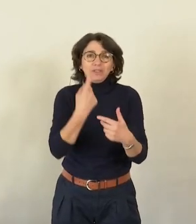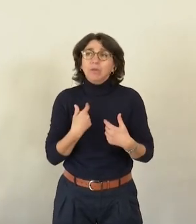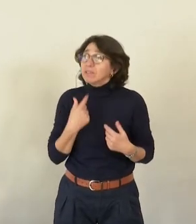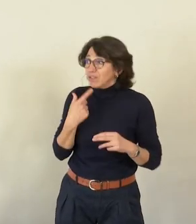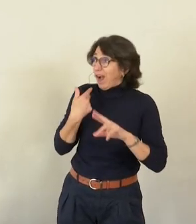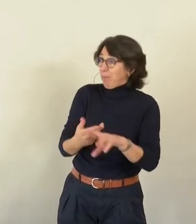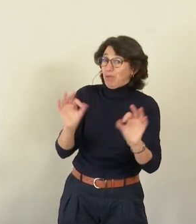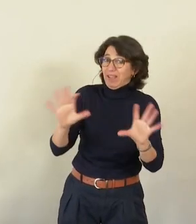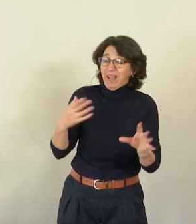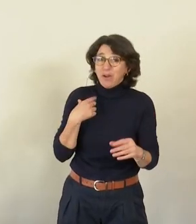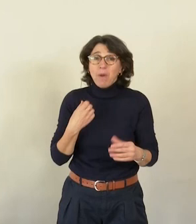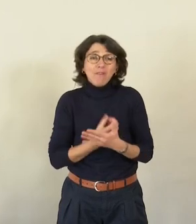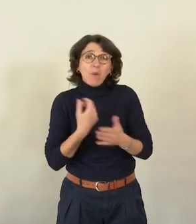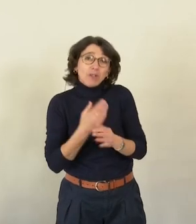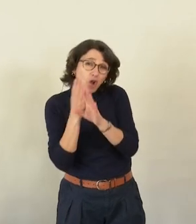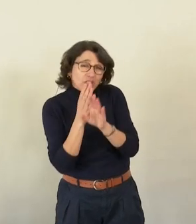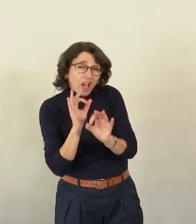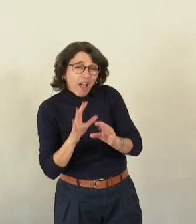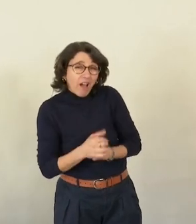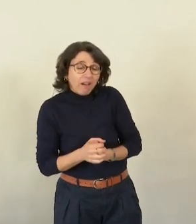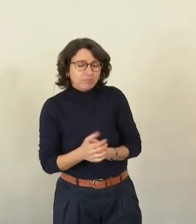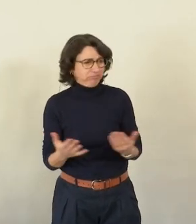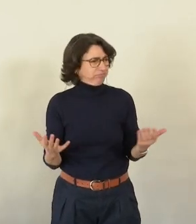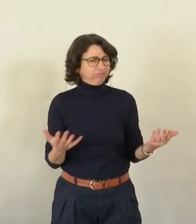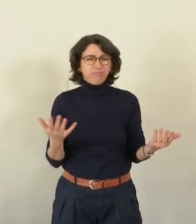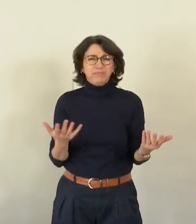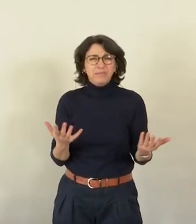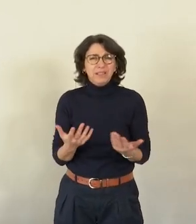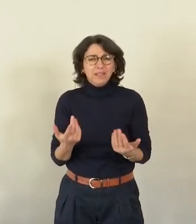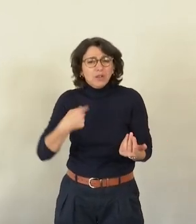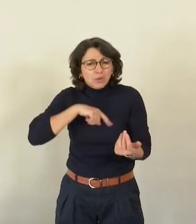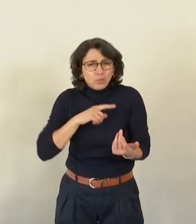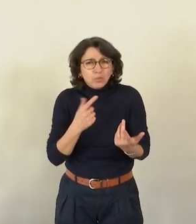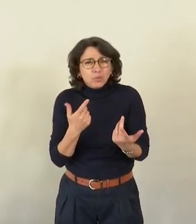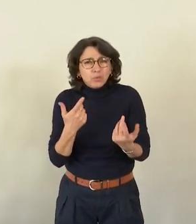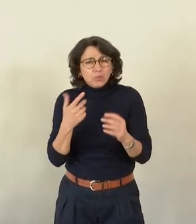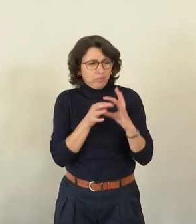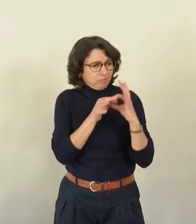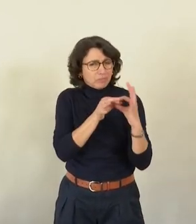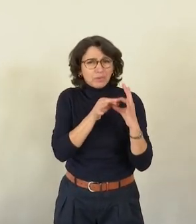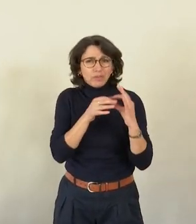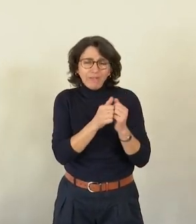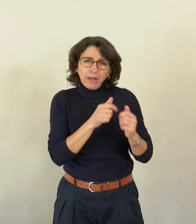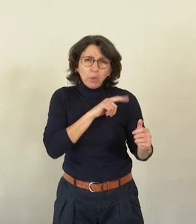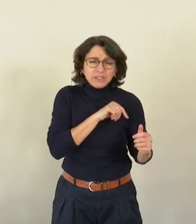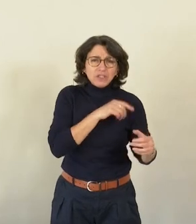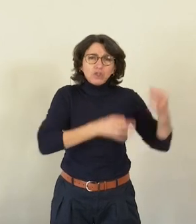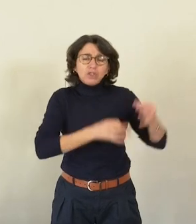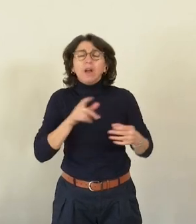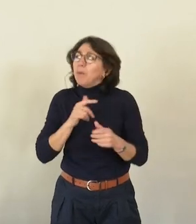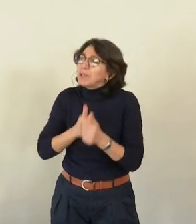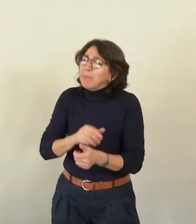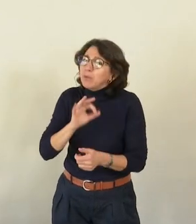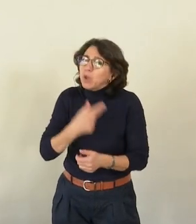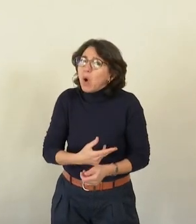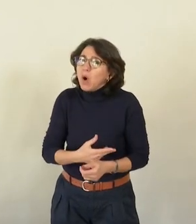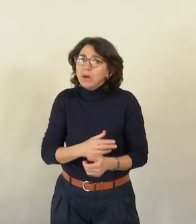information que j'ai caché il y a bah si en fait nous travaillons en coopération avec la justice et la police sur ces question pas déposé plainte et pas